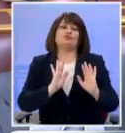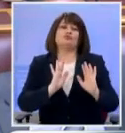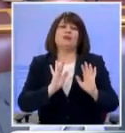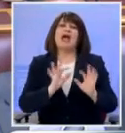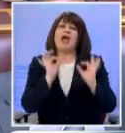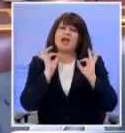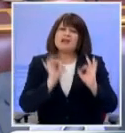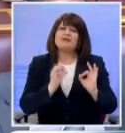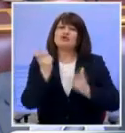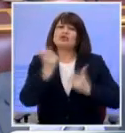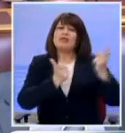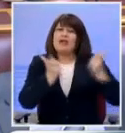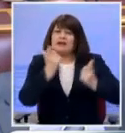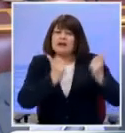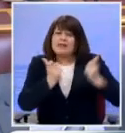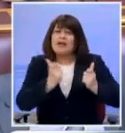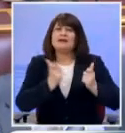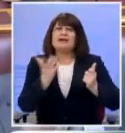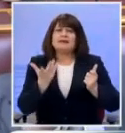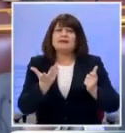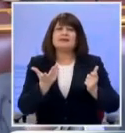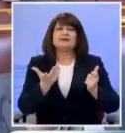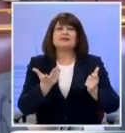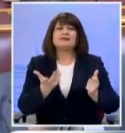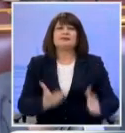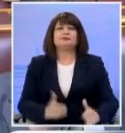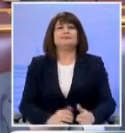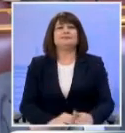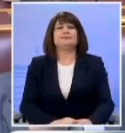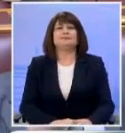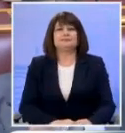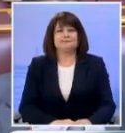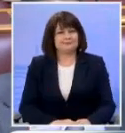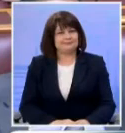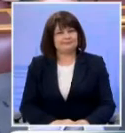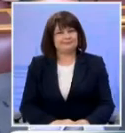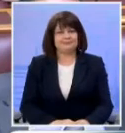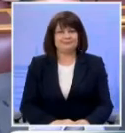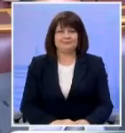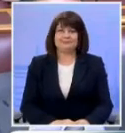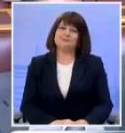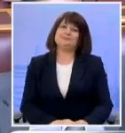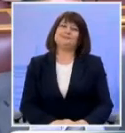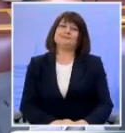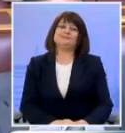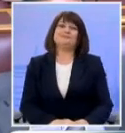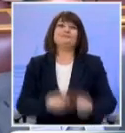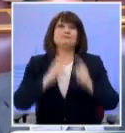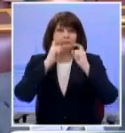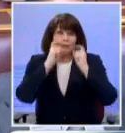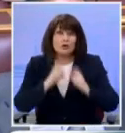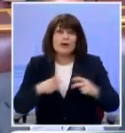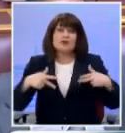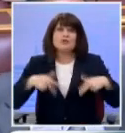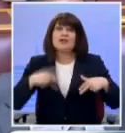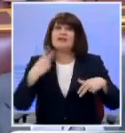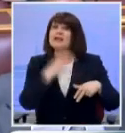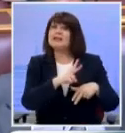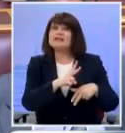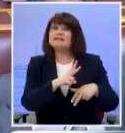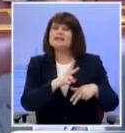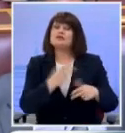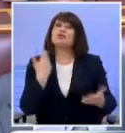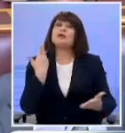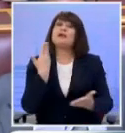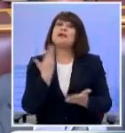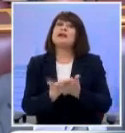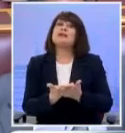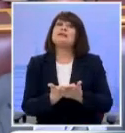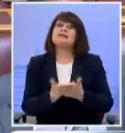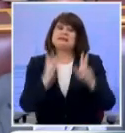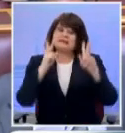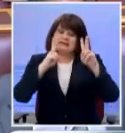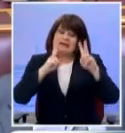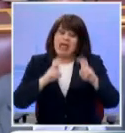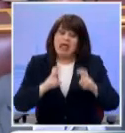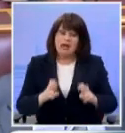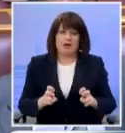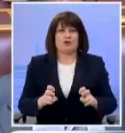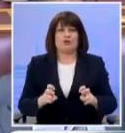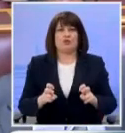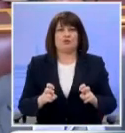τα δάνειά τους που πήραν. Νομίζω είναι υποχρέωση της κυβερνήσεως να ζητήσει τον έλεγχο